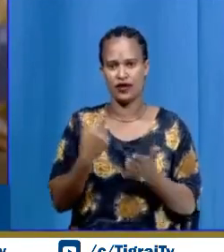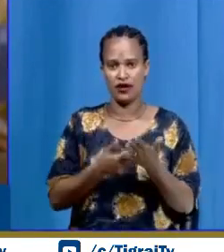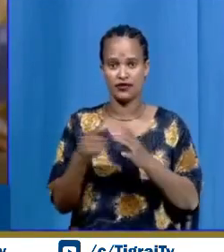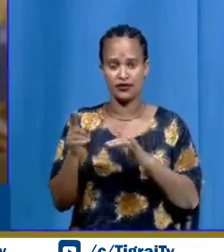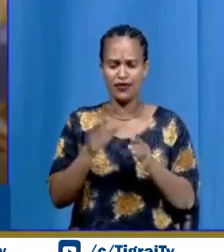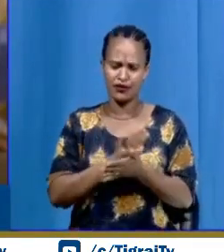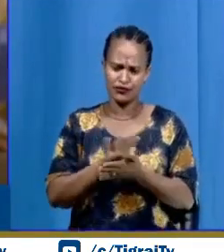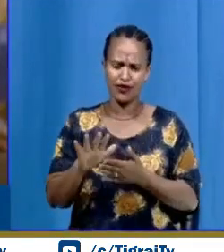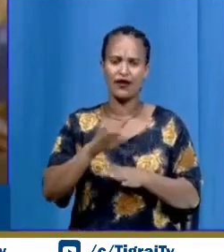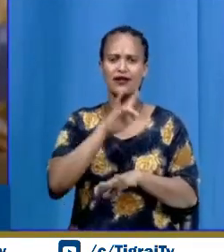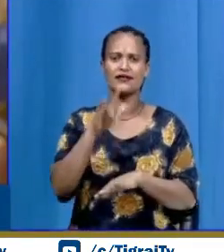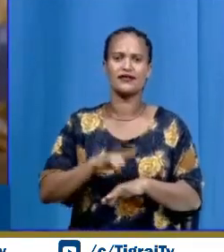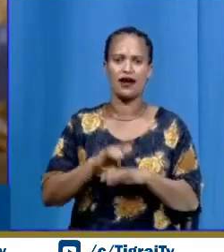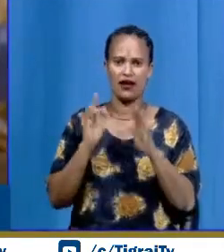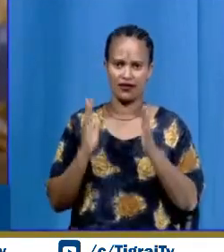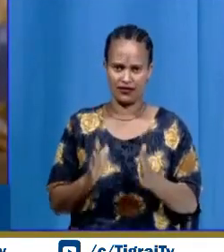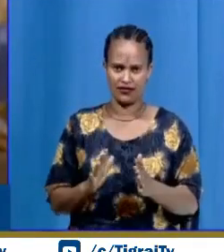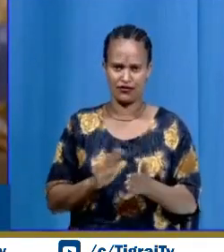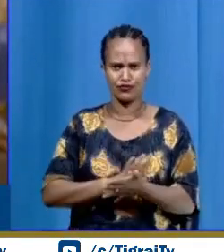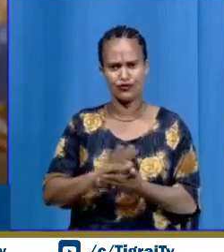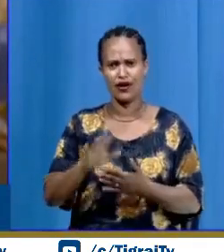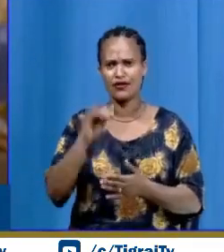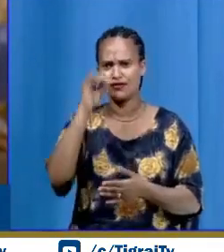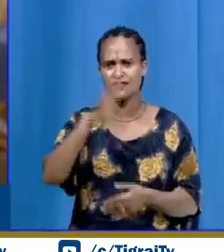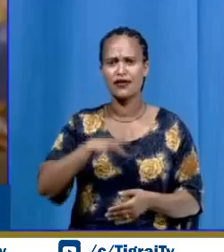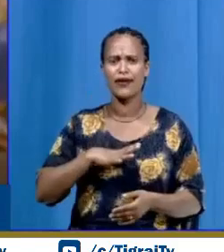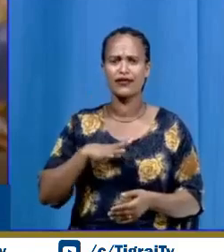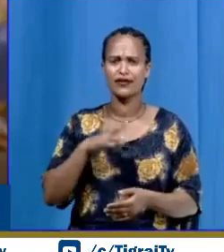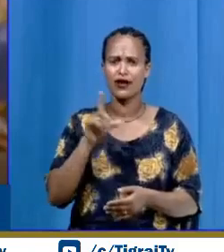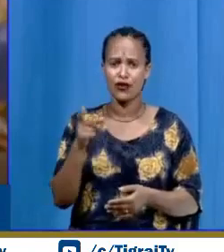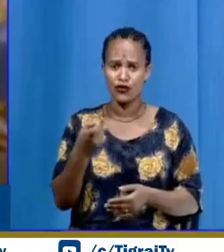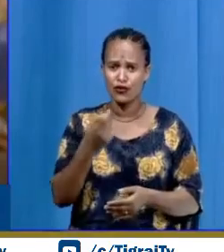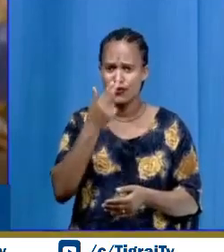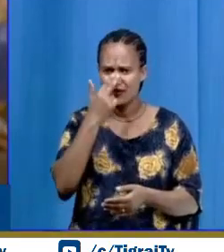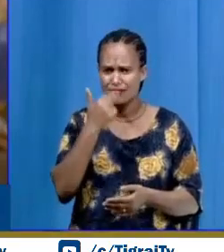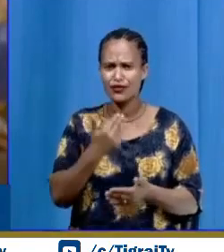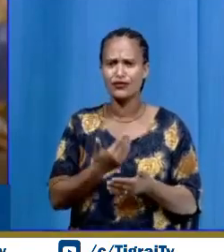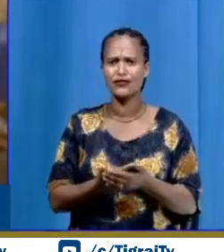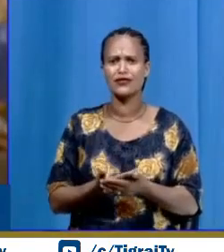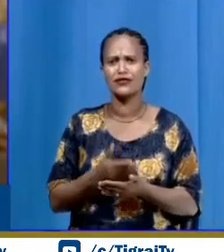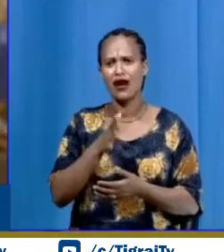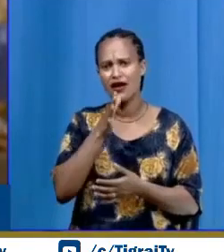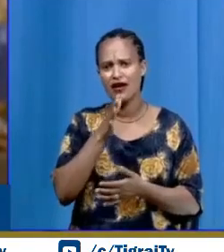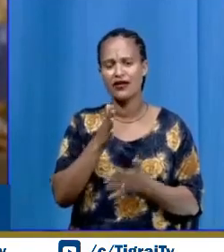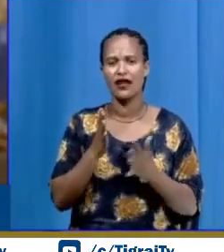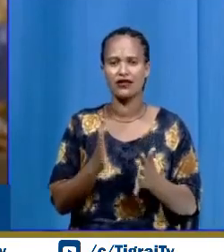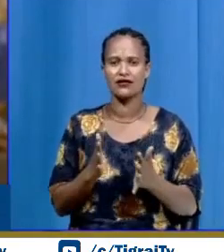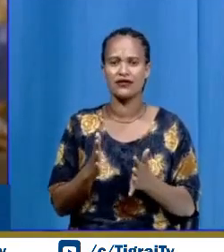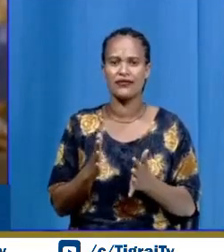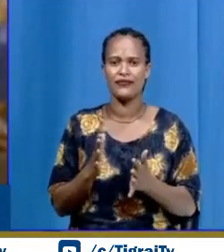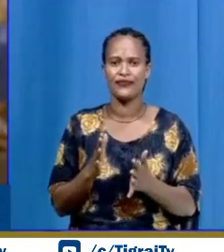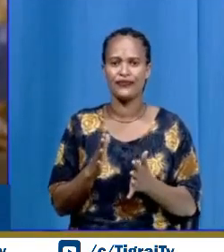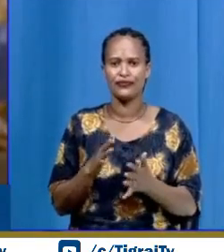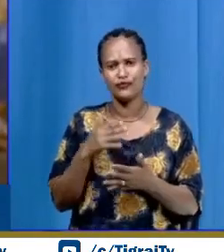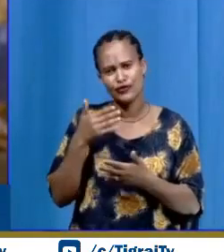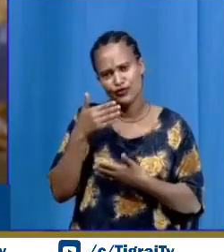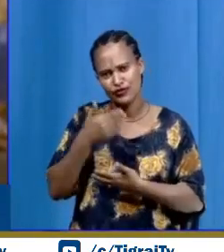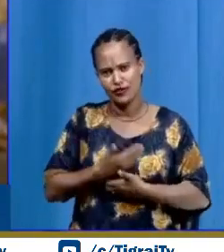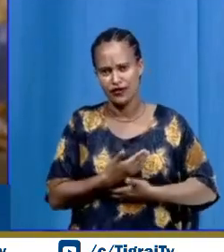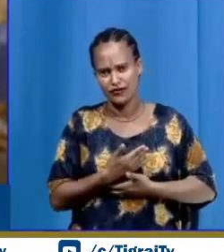ድማ ንጹሓን ዜጋታት ንጹሓን ሰባት ጥራሕ ከይኮኑ ድማ ህፃውንቲ ቆልዑ ኣዴታት ምስ